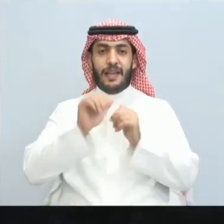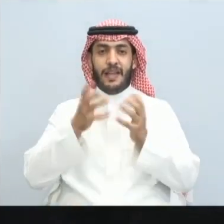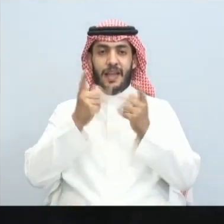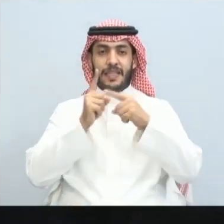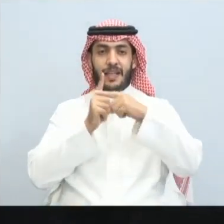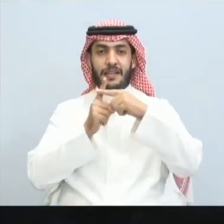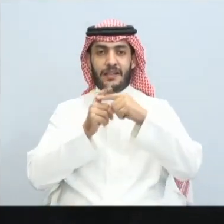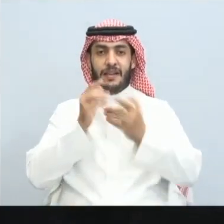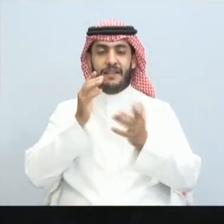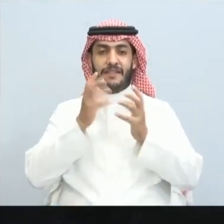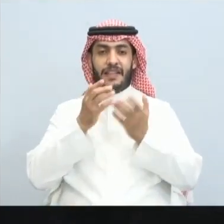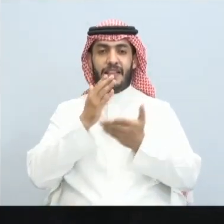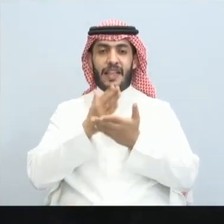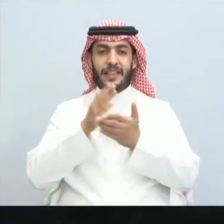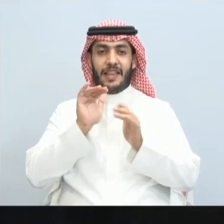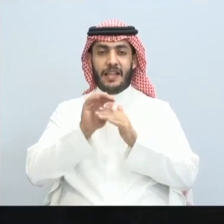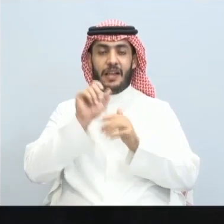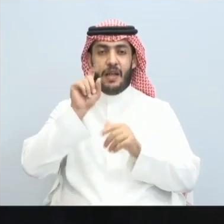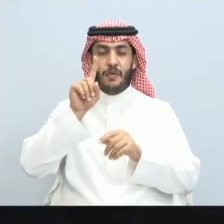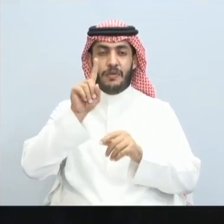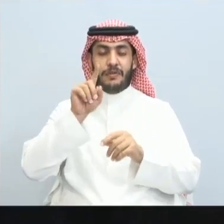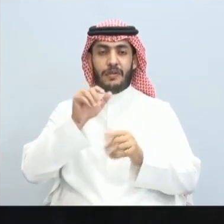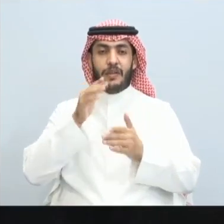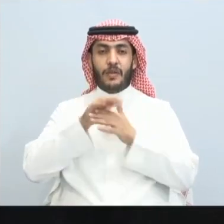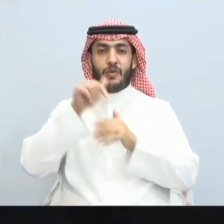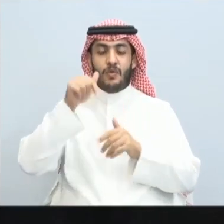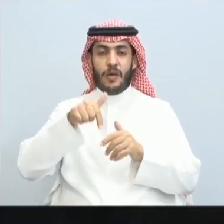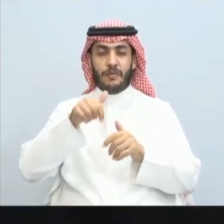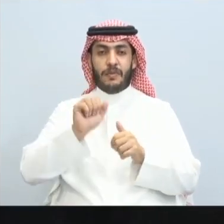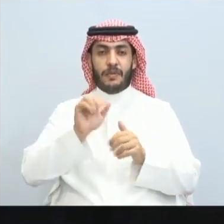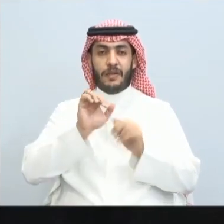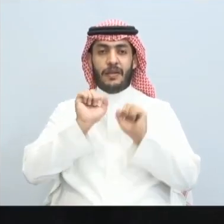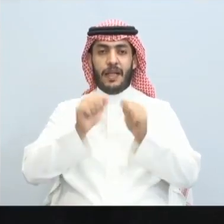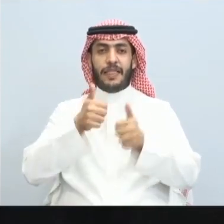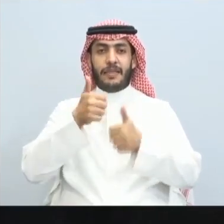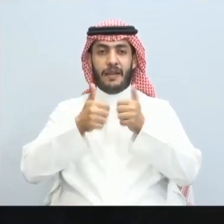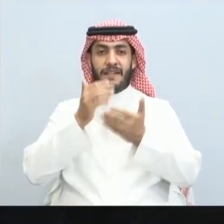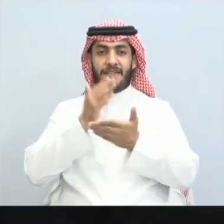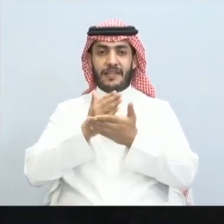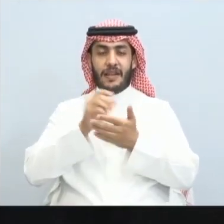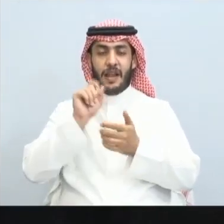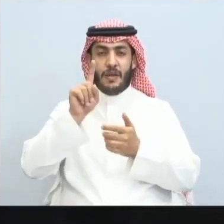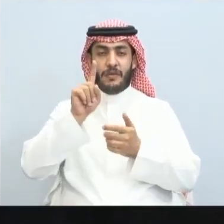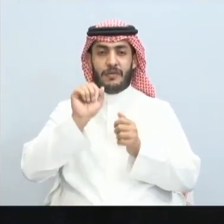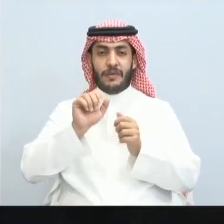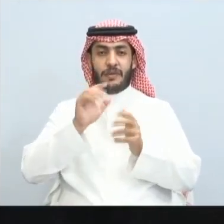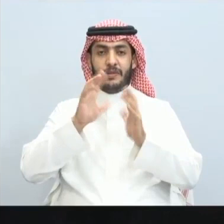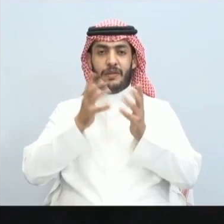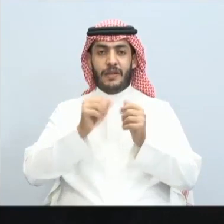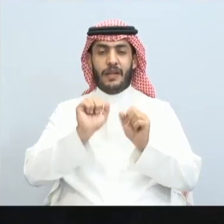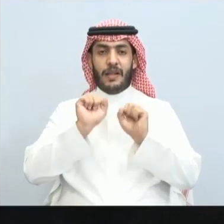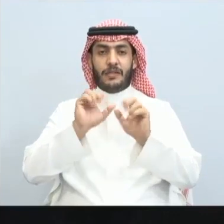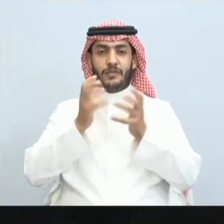الرياضيات في الفصل الدراسي الاول درسنا لهذا اليوم او لدينا اختبار الفصل الاول من المنهج